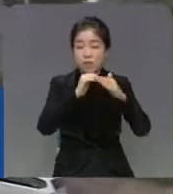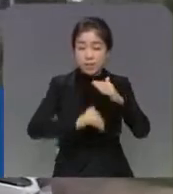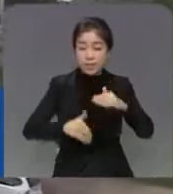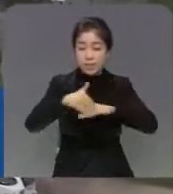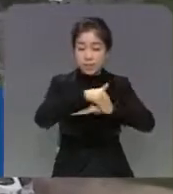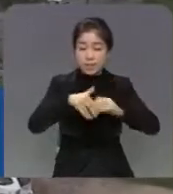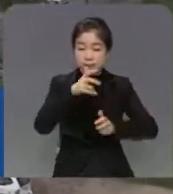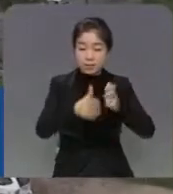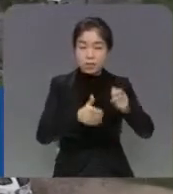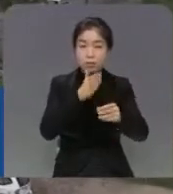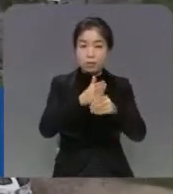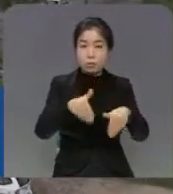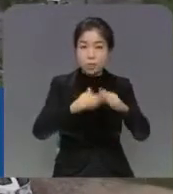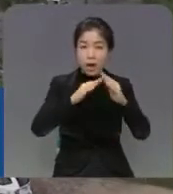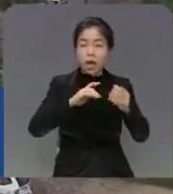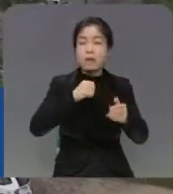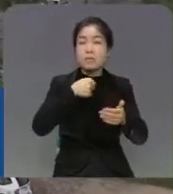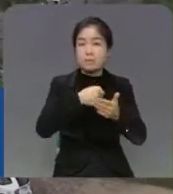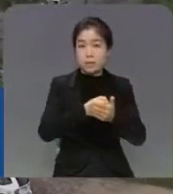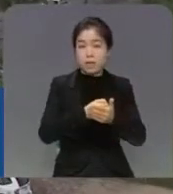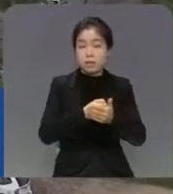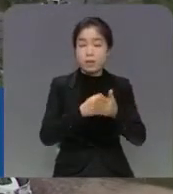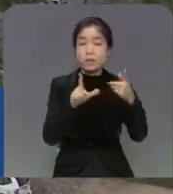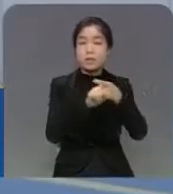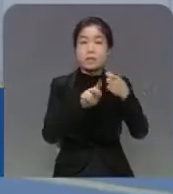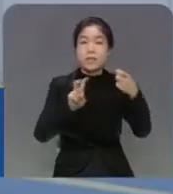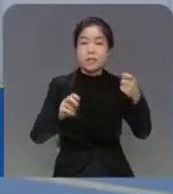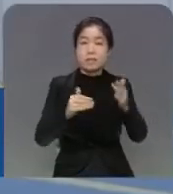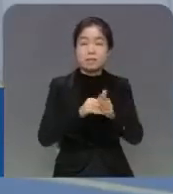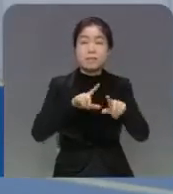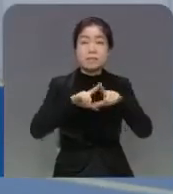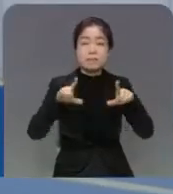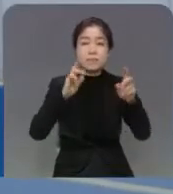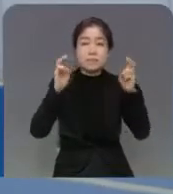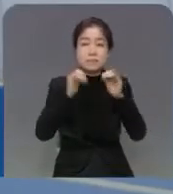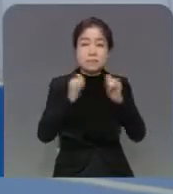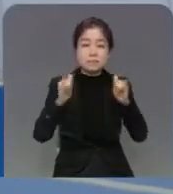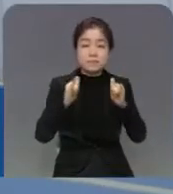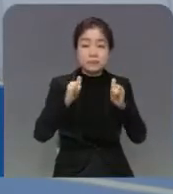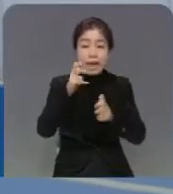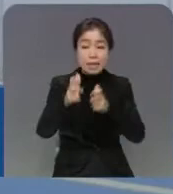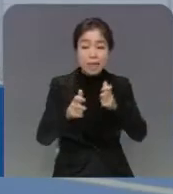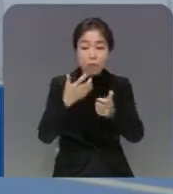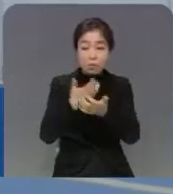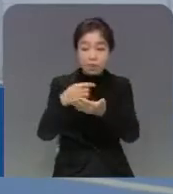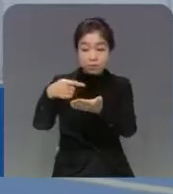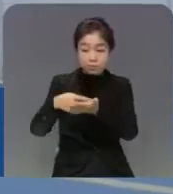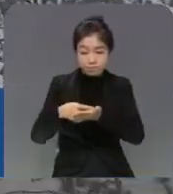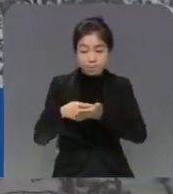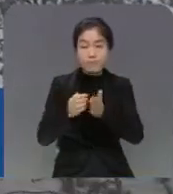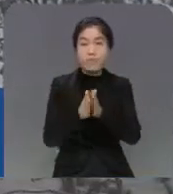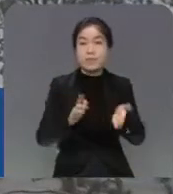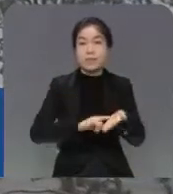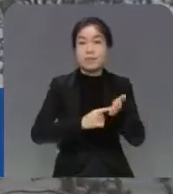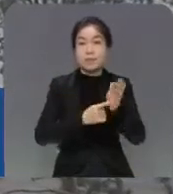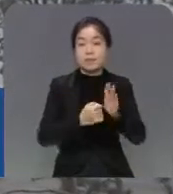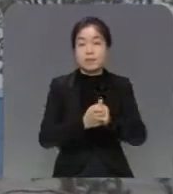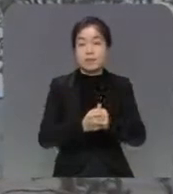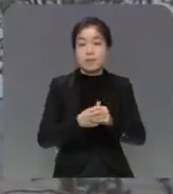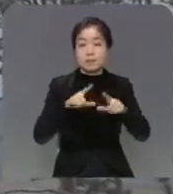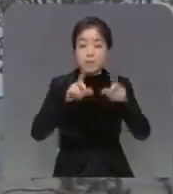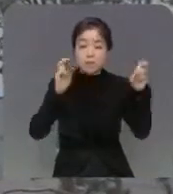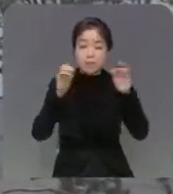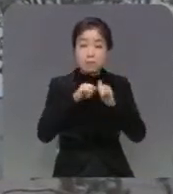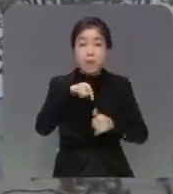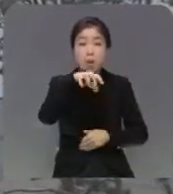산업의 거점으로 조성하기로 하고 오는 20일까지 민간 사업자의 사업 의향서를 접수한다고 밝혔습니다. 민간